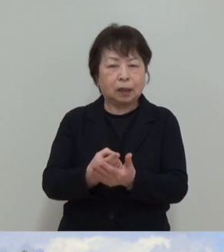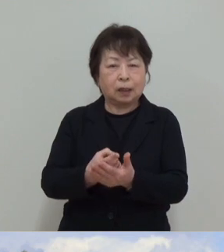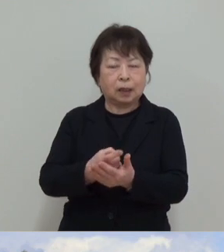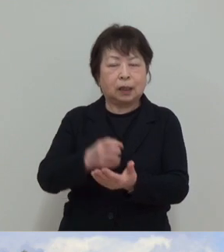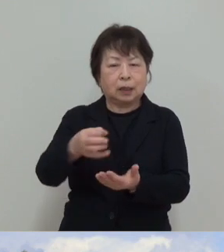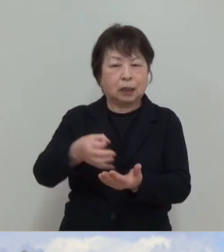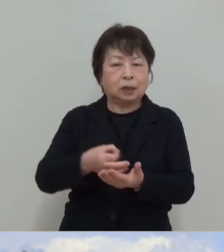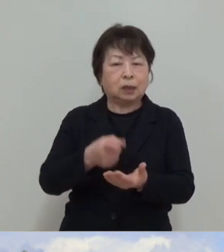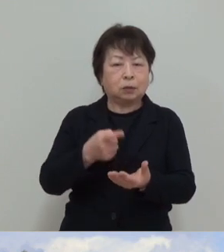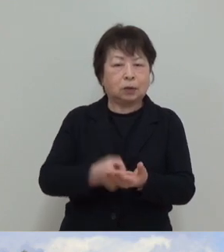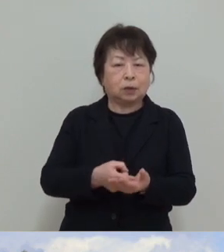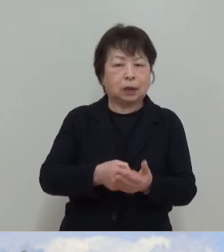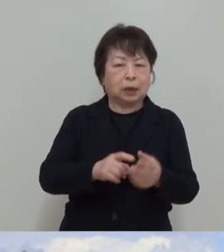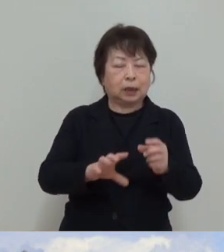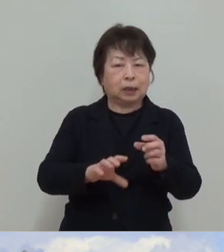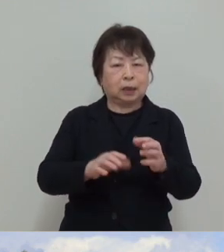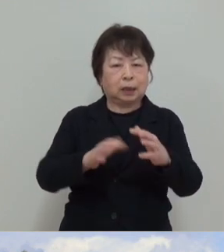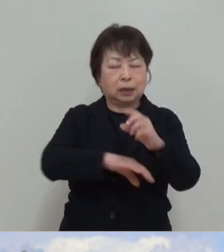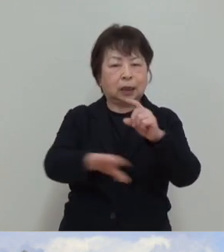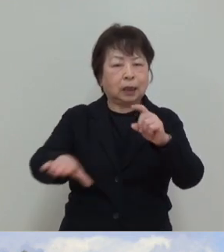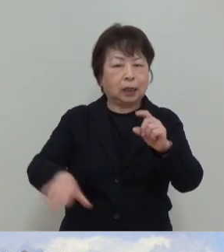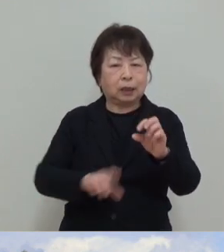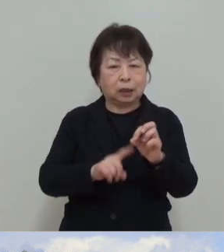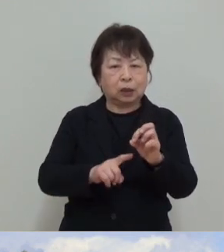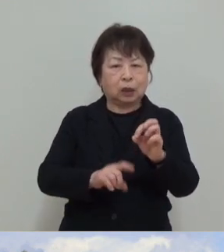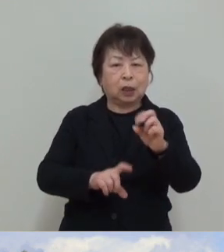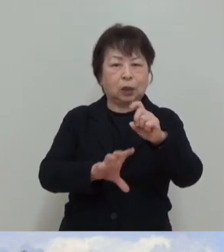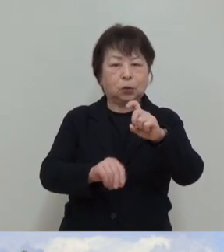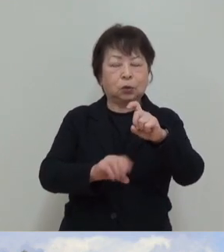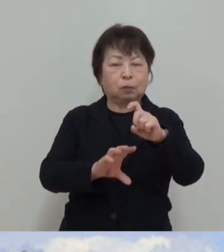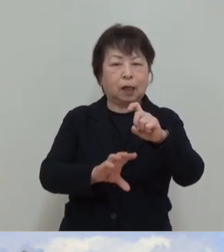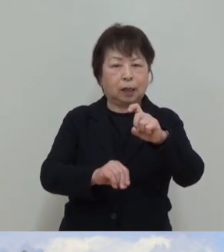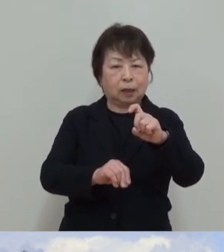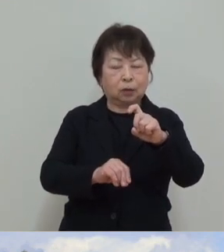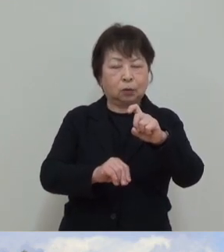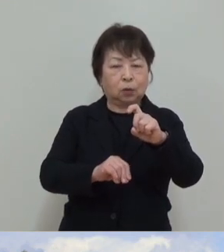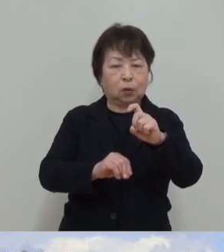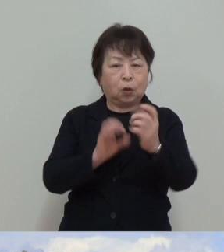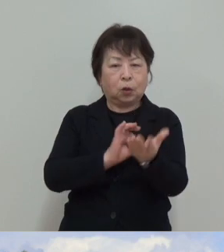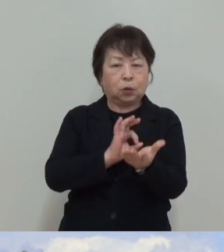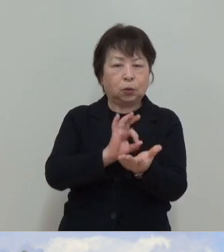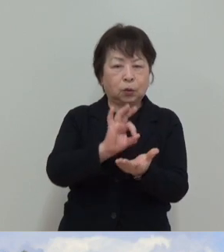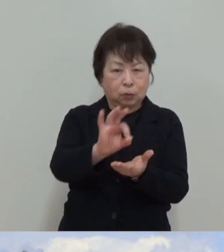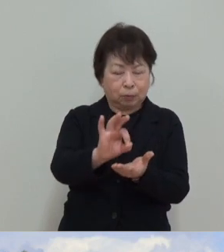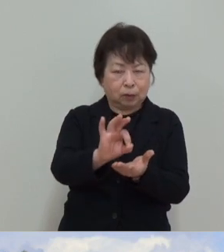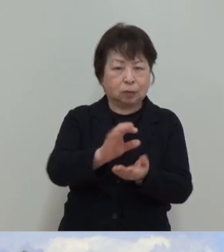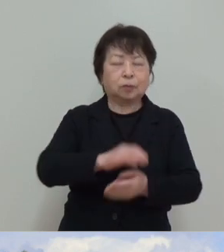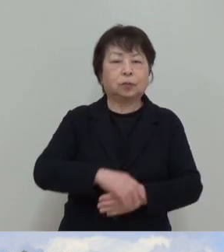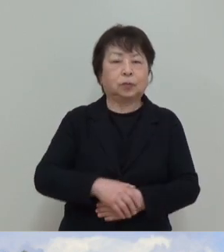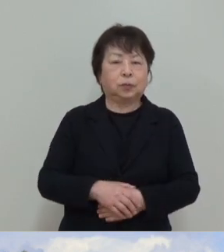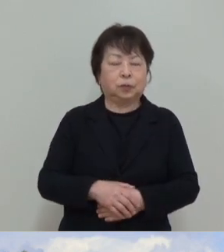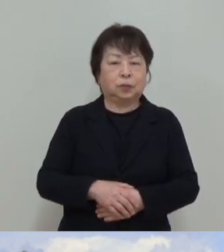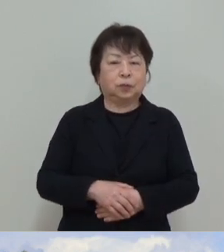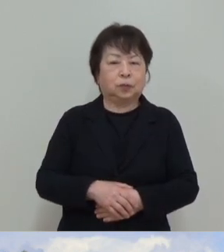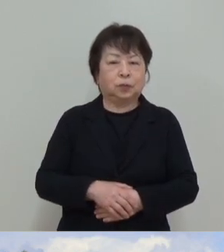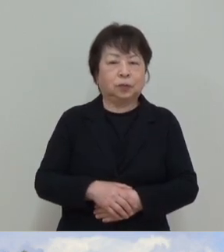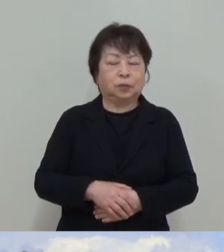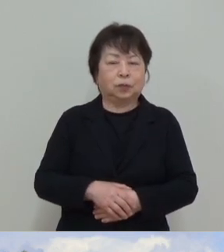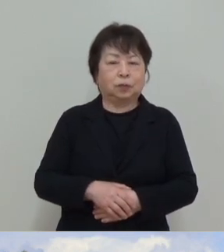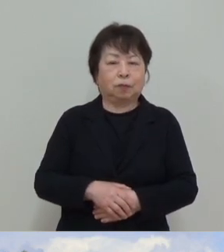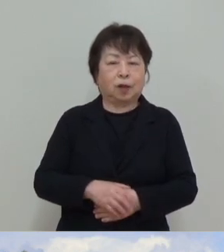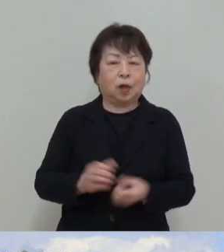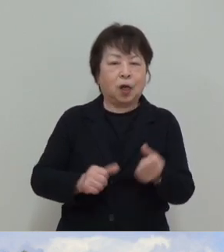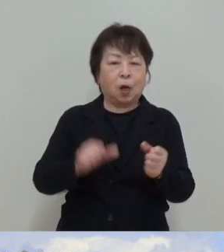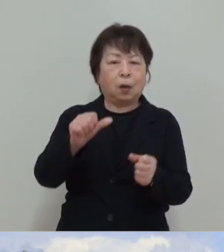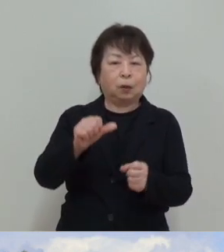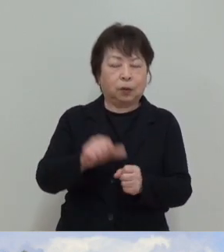へ1世帯あたり10万円の給付金を支給します。令和